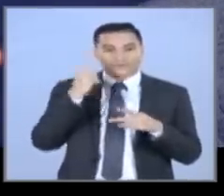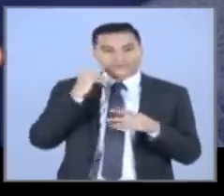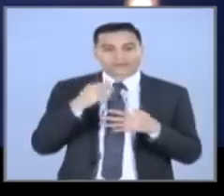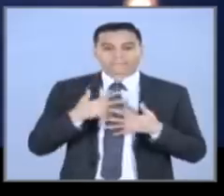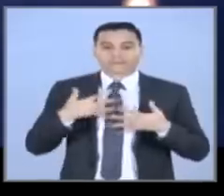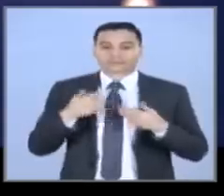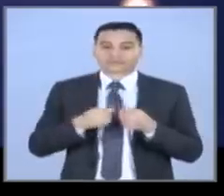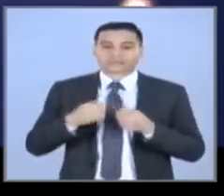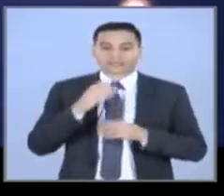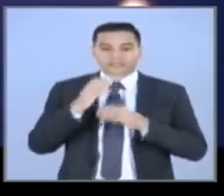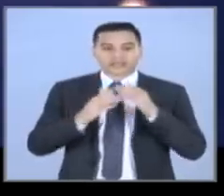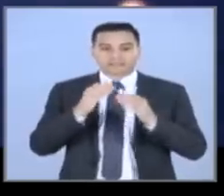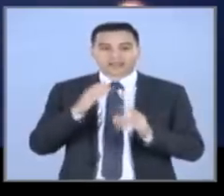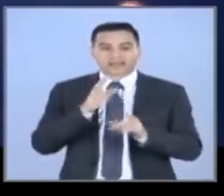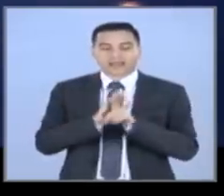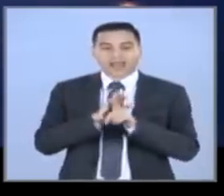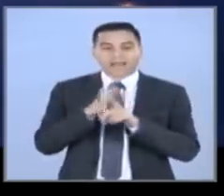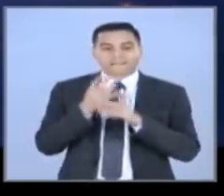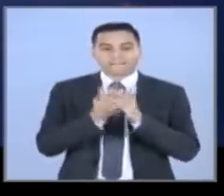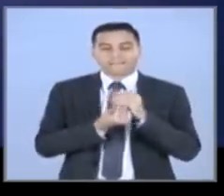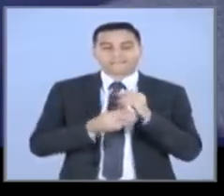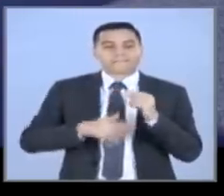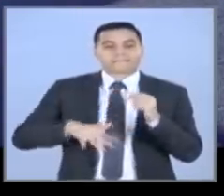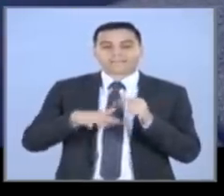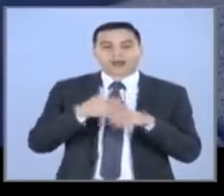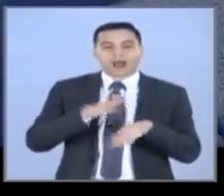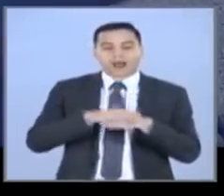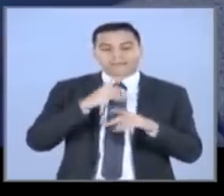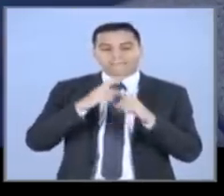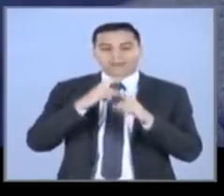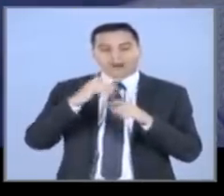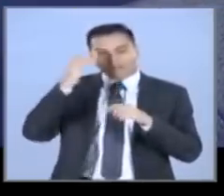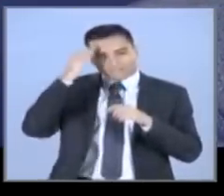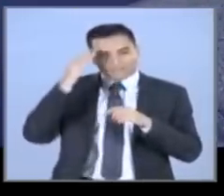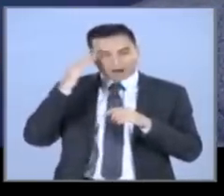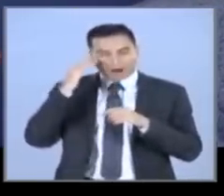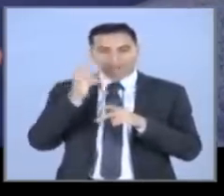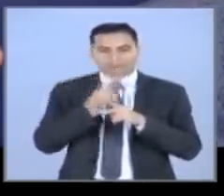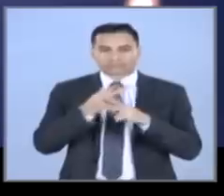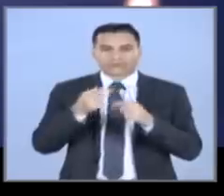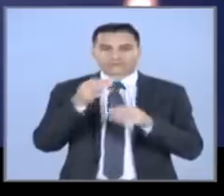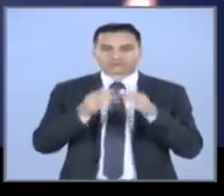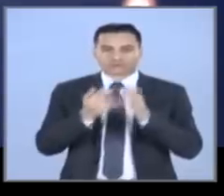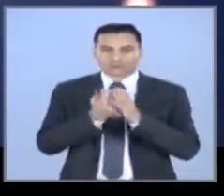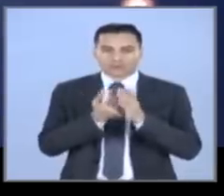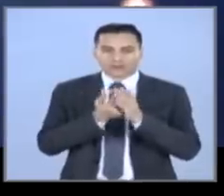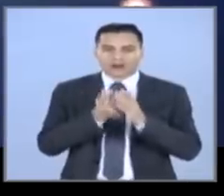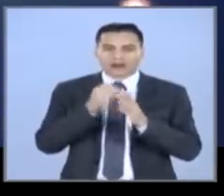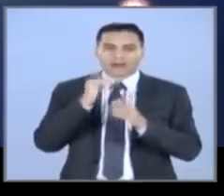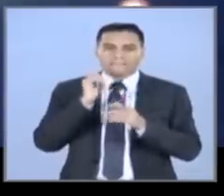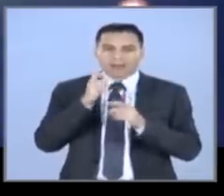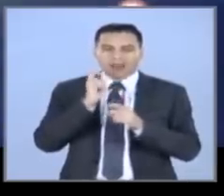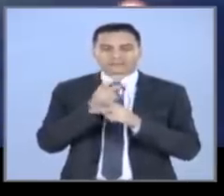لكل الفرق هتترجم الى دعم مالي عن طريق البنك الاهلي لدعم المراه المعيله والشمول المالي وده هدف سامي